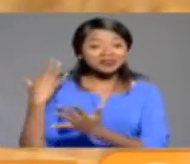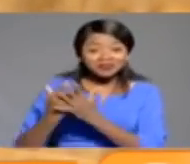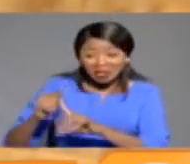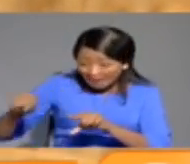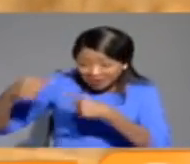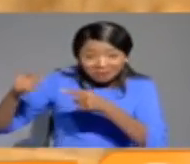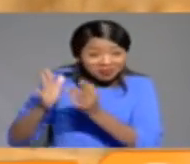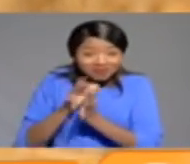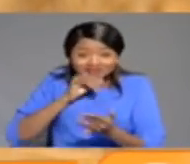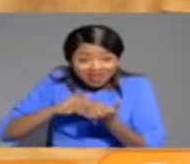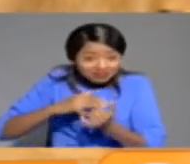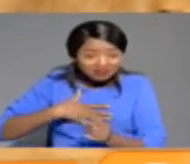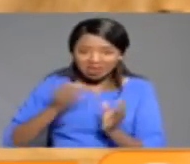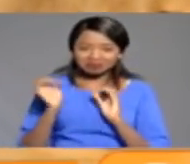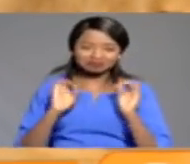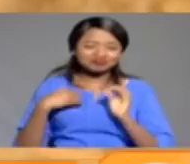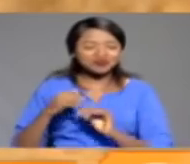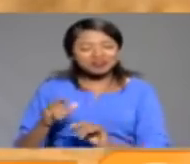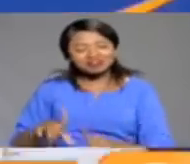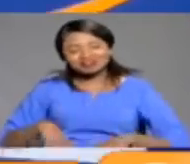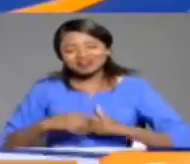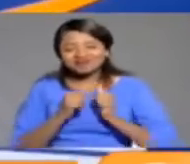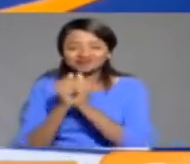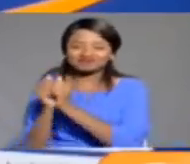hatujakuwa na mambo yoyote. Tuna issues.